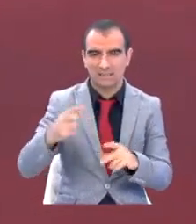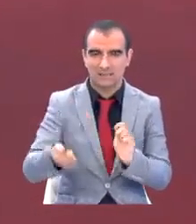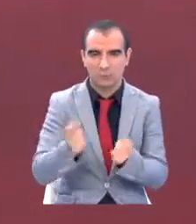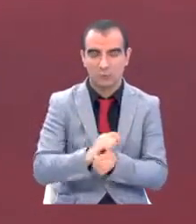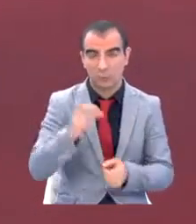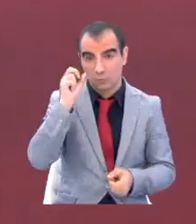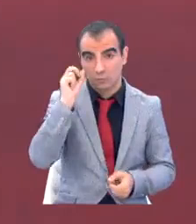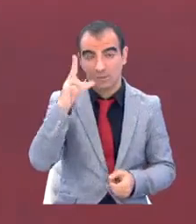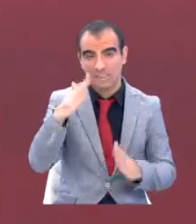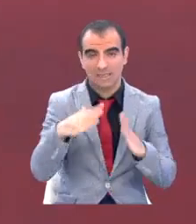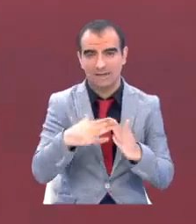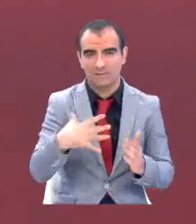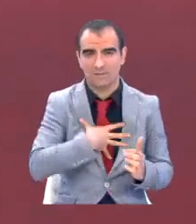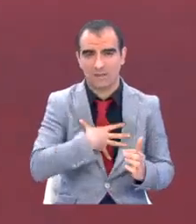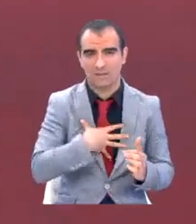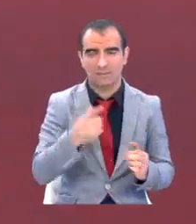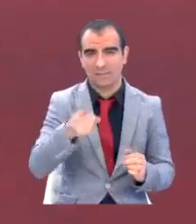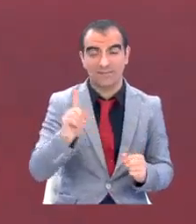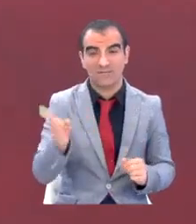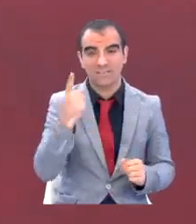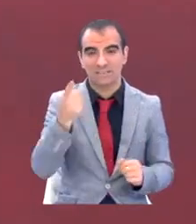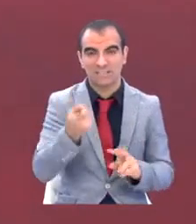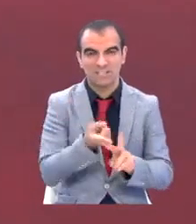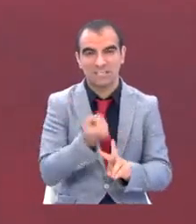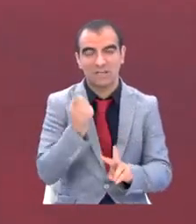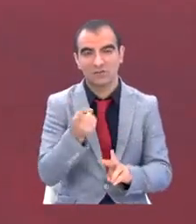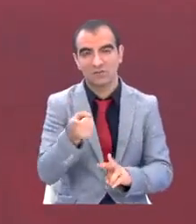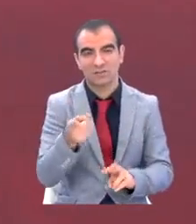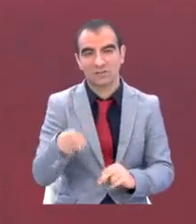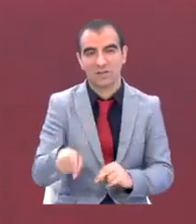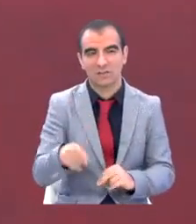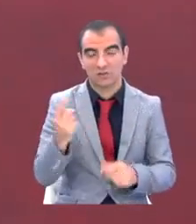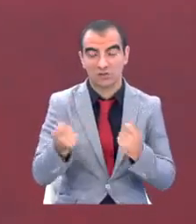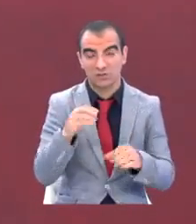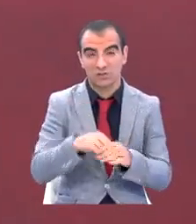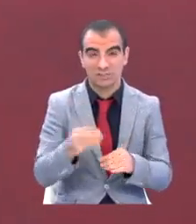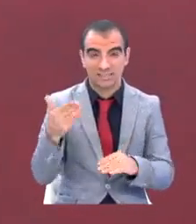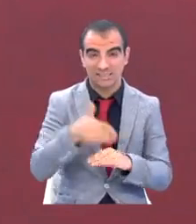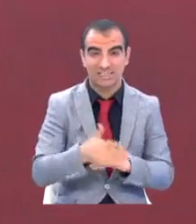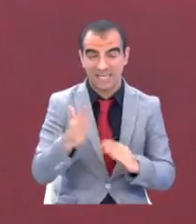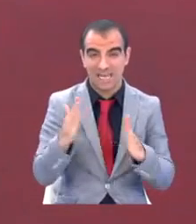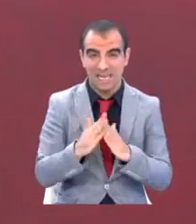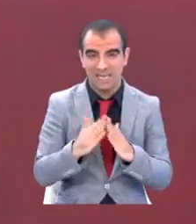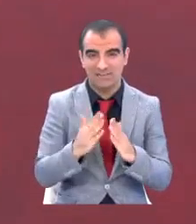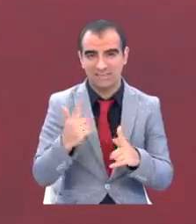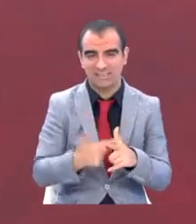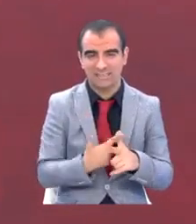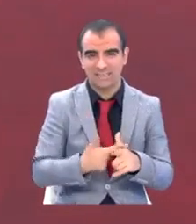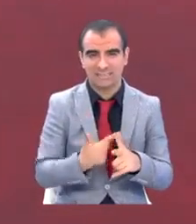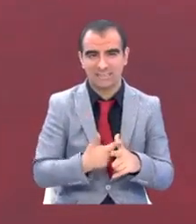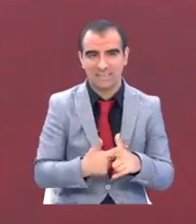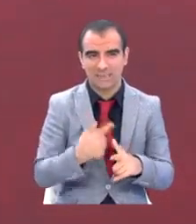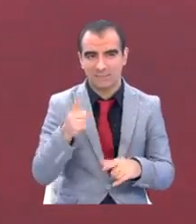uyanık Ev sahipleri fırsatçılar yani onlar da işin içine girince bir anda konut ve ev kiraları